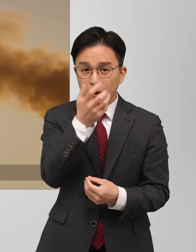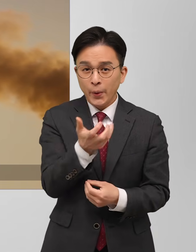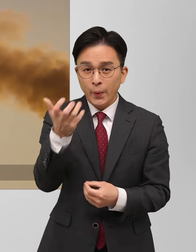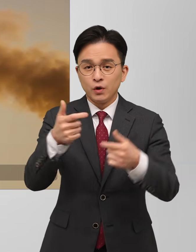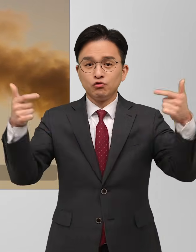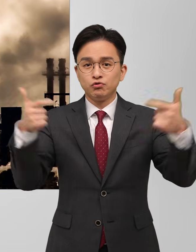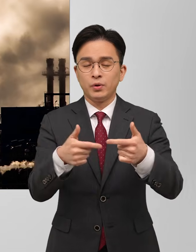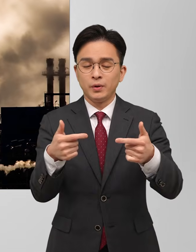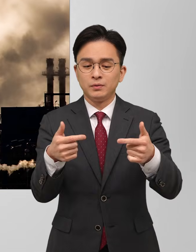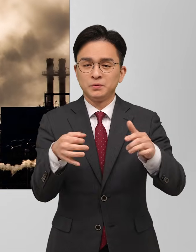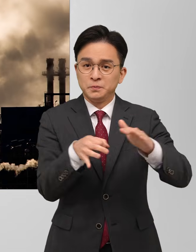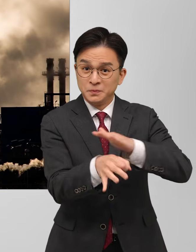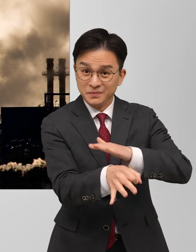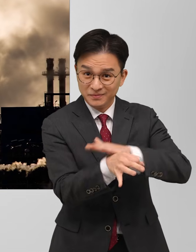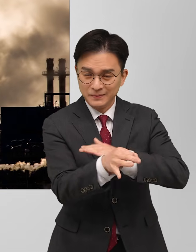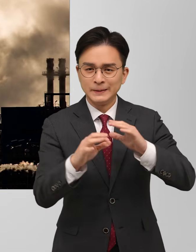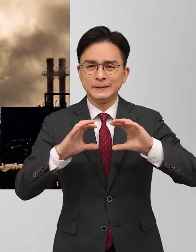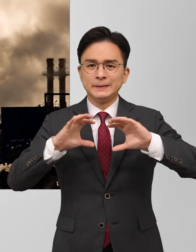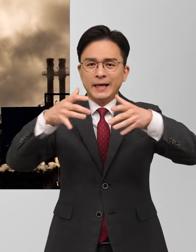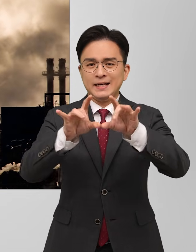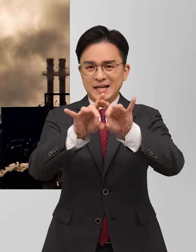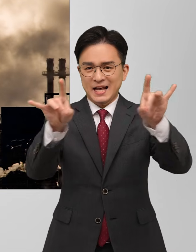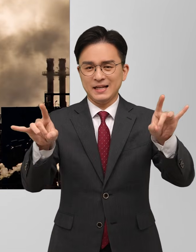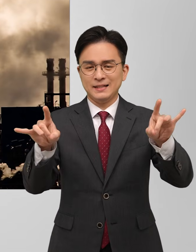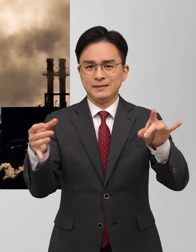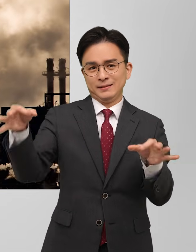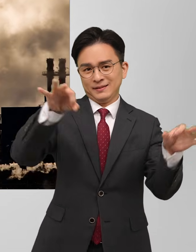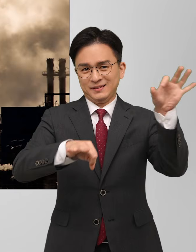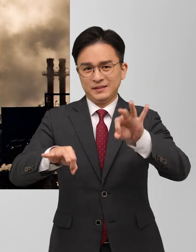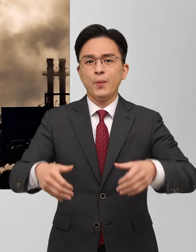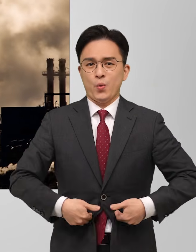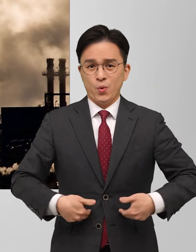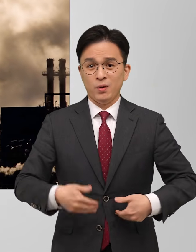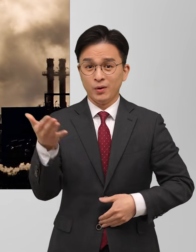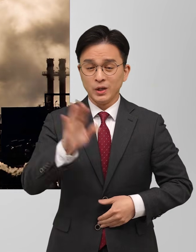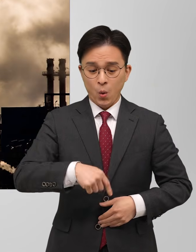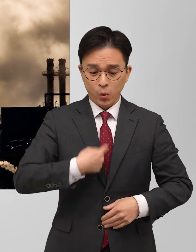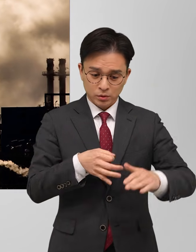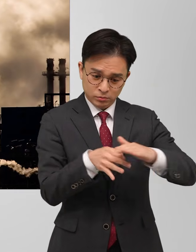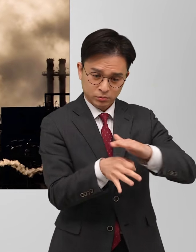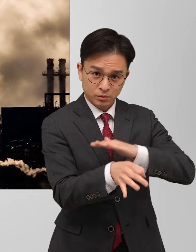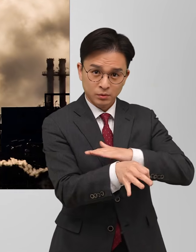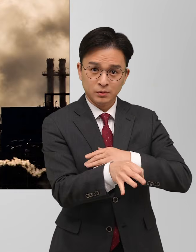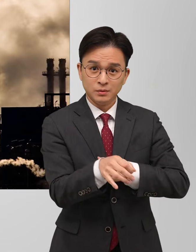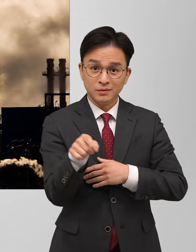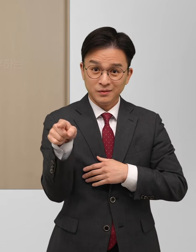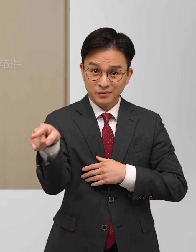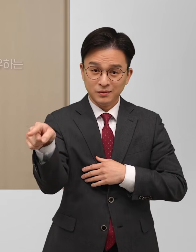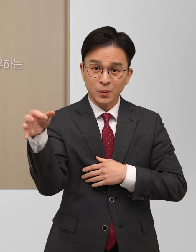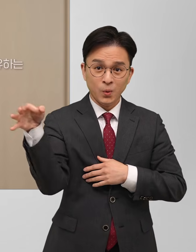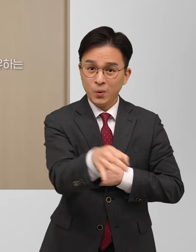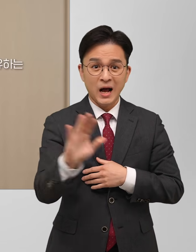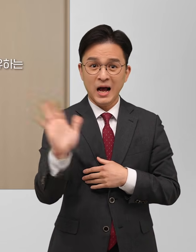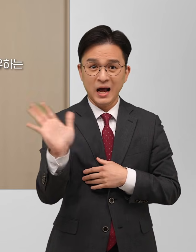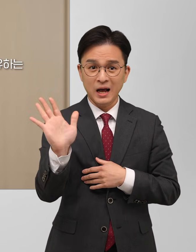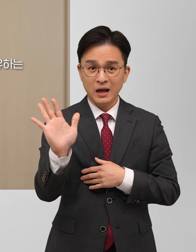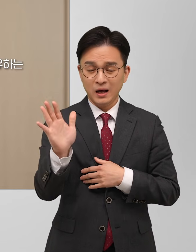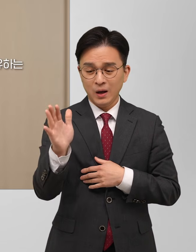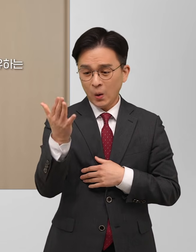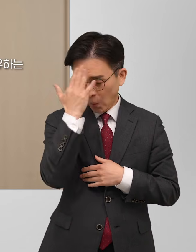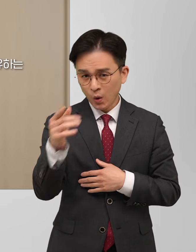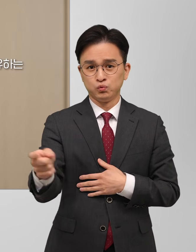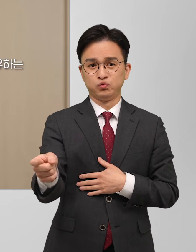국가가 부담하지만 온실가스 감축에 따른 효용은 온실가스 감축에 참여하지 않은 국가도 누리기 때문에 부담은 지지